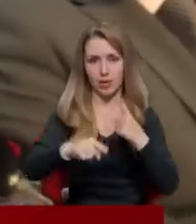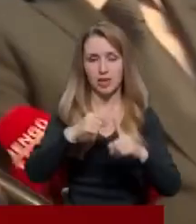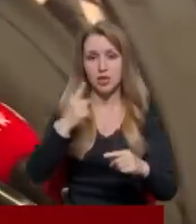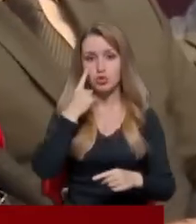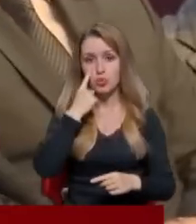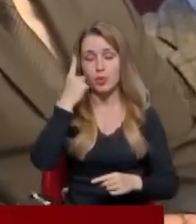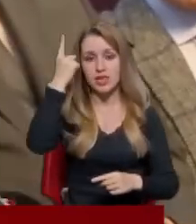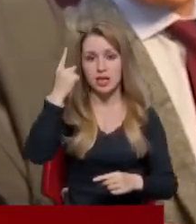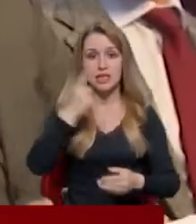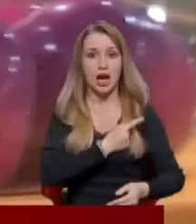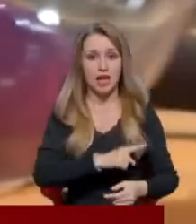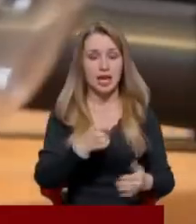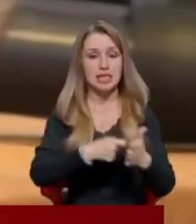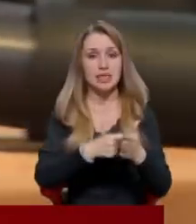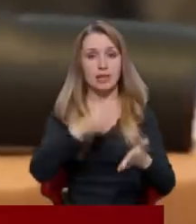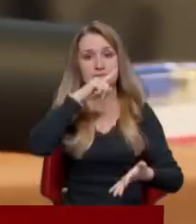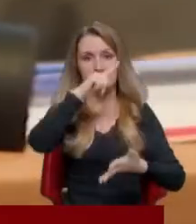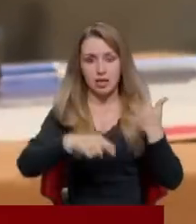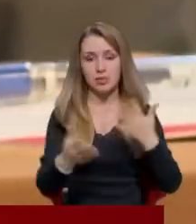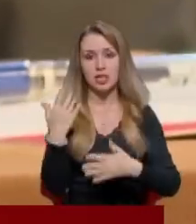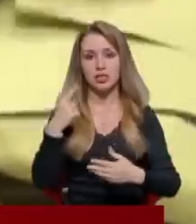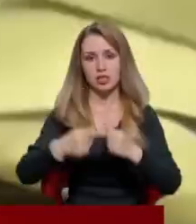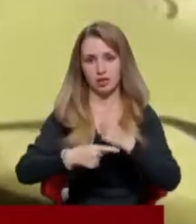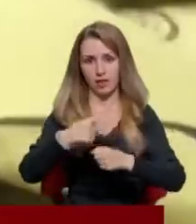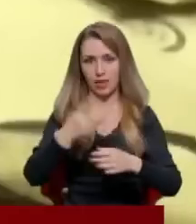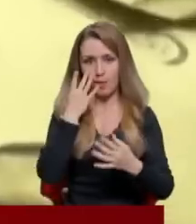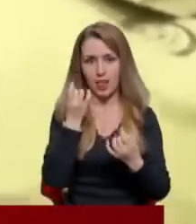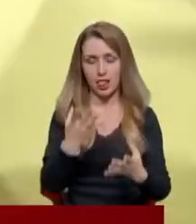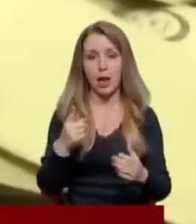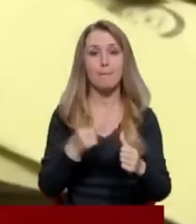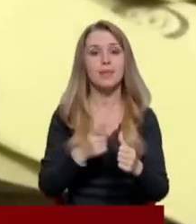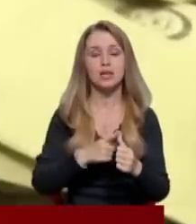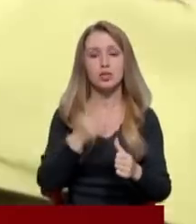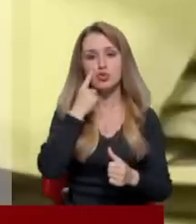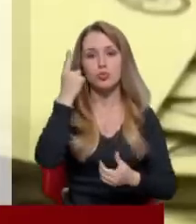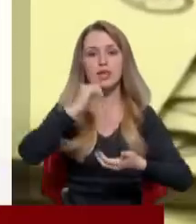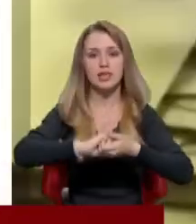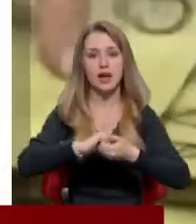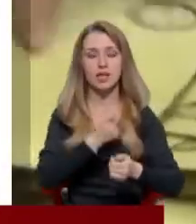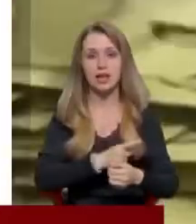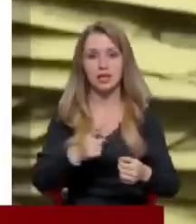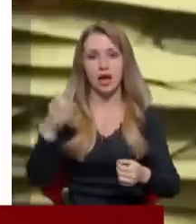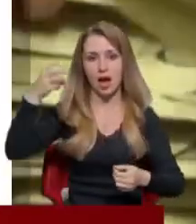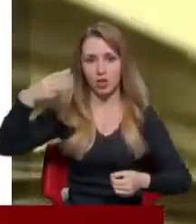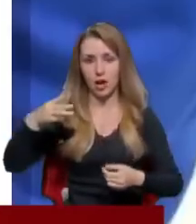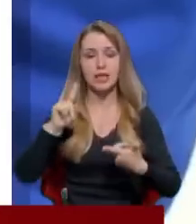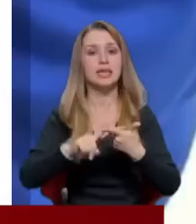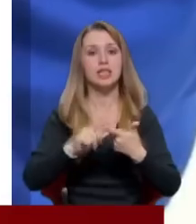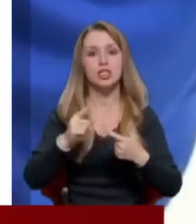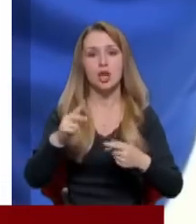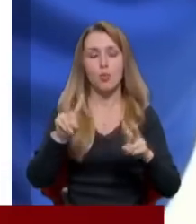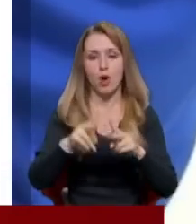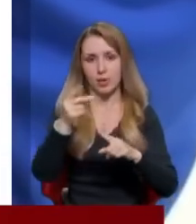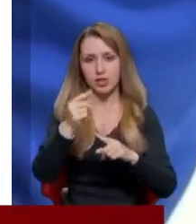ulada Cumhurbaşkanlığına aday isimlerin sıralaması geçtiğimiz hafta belli olmuştu 1 sırada Cumhur ittifakının Adayı Erdoğan ikinci sırada